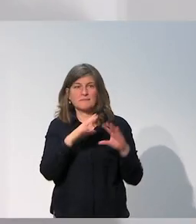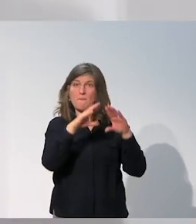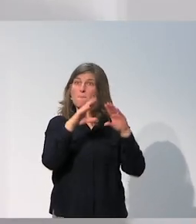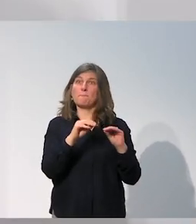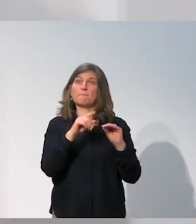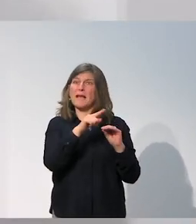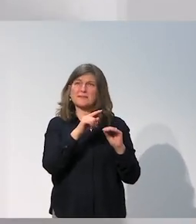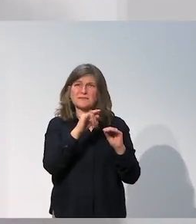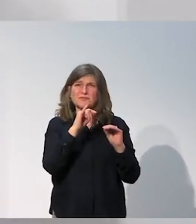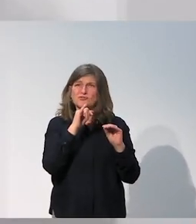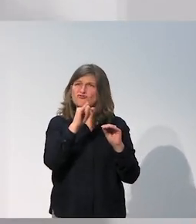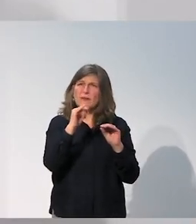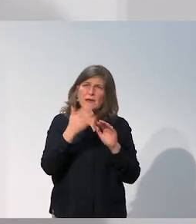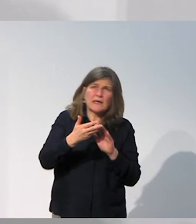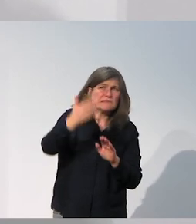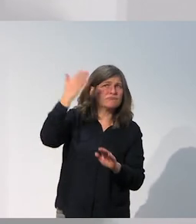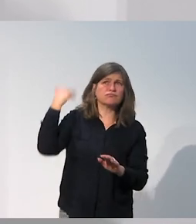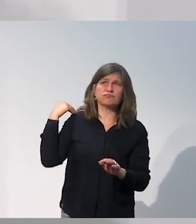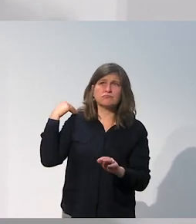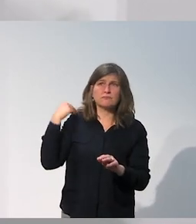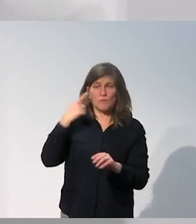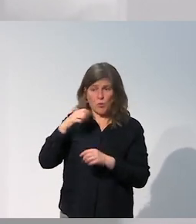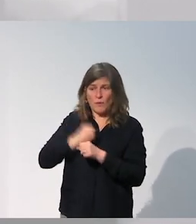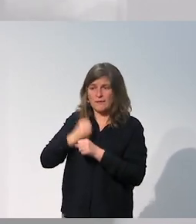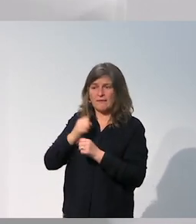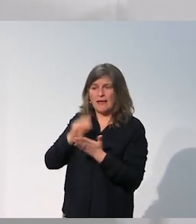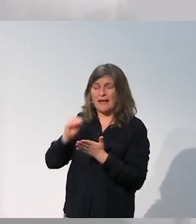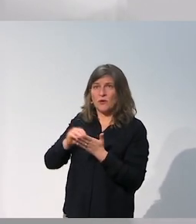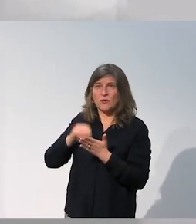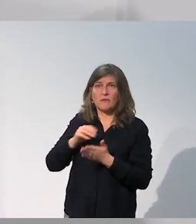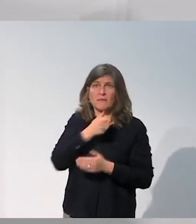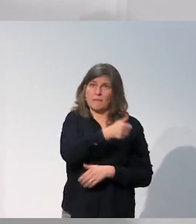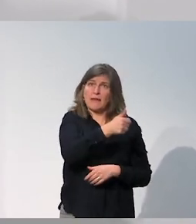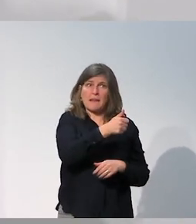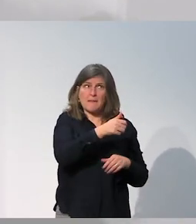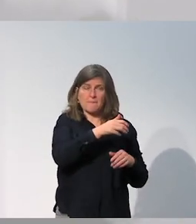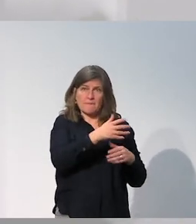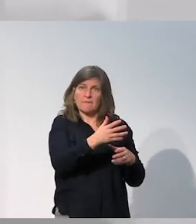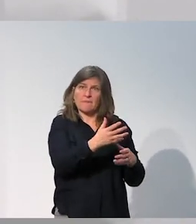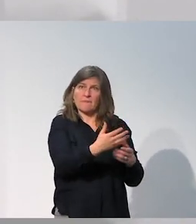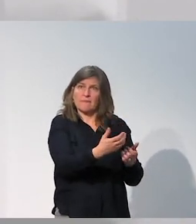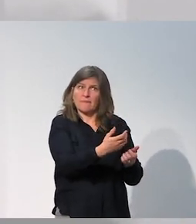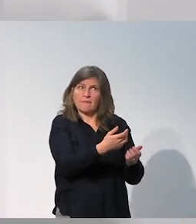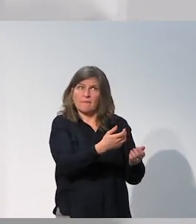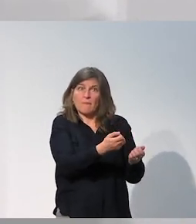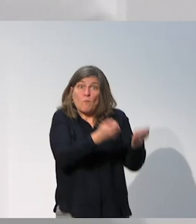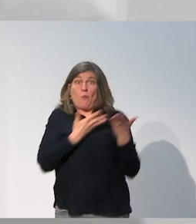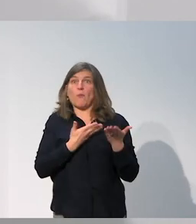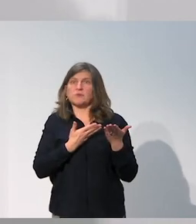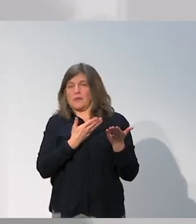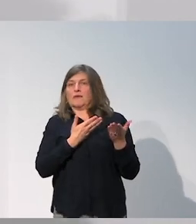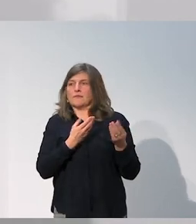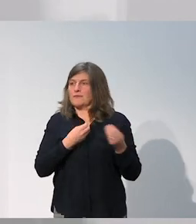jamais laissée, ni à elle, ni à personne d'autre d'ailleurs, hein, dans mon travail d'écriture, cette place-là, elle l'a occupée. L'aiguillage, c'est elle qui l'a donnée.